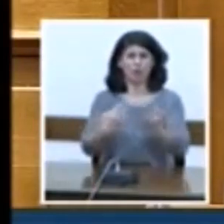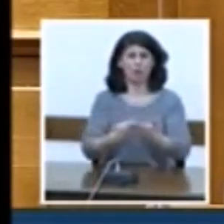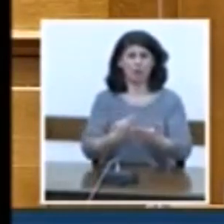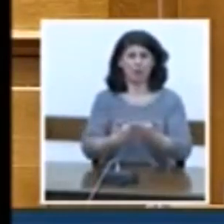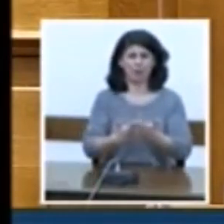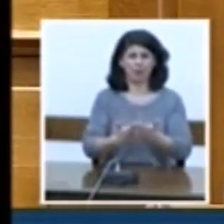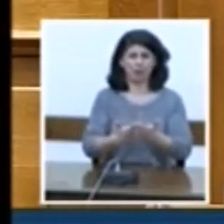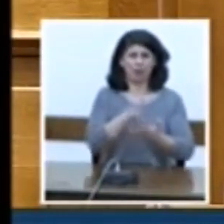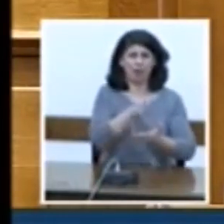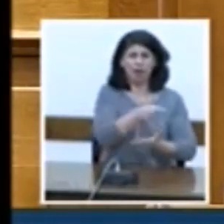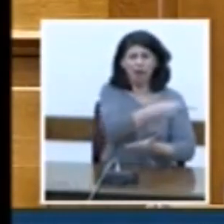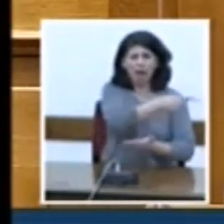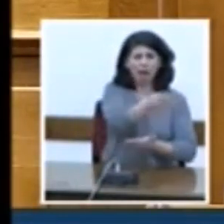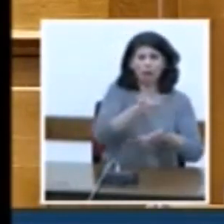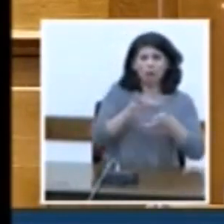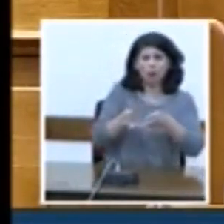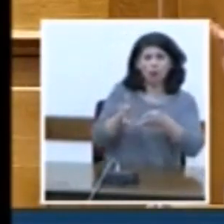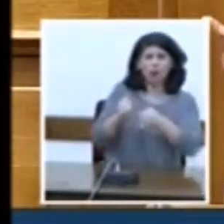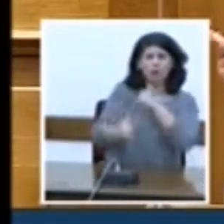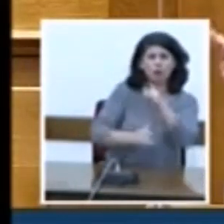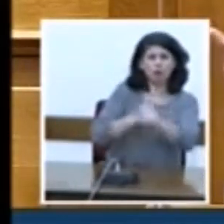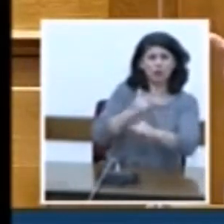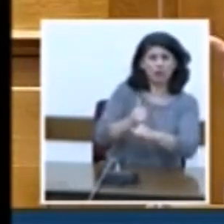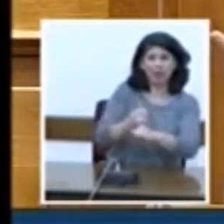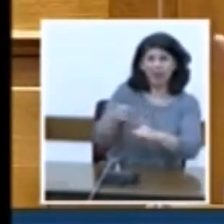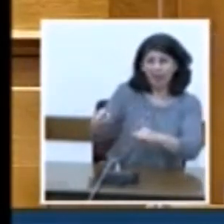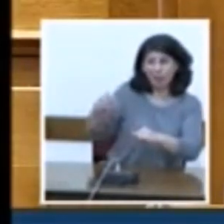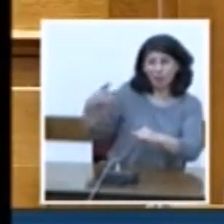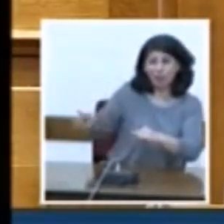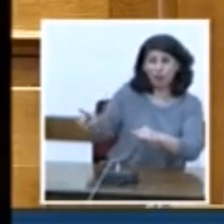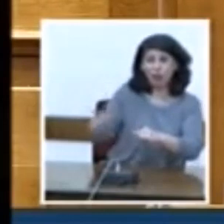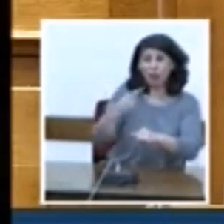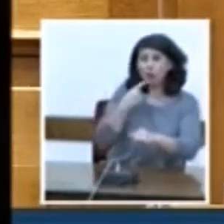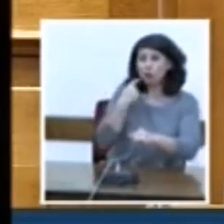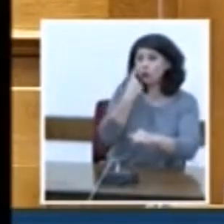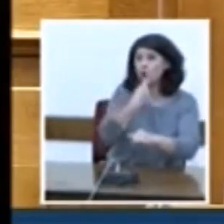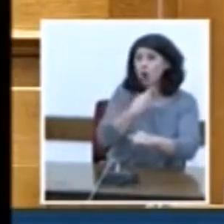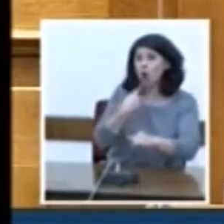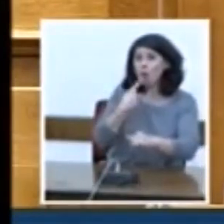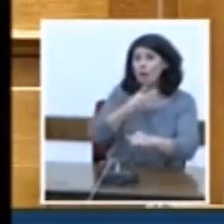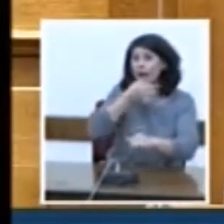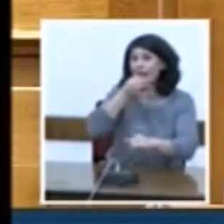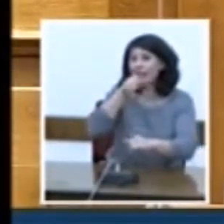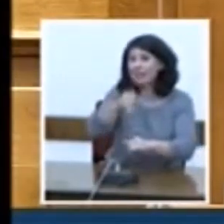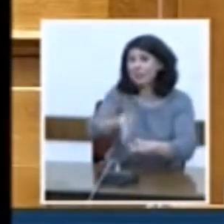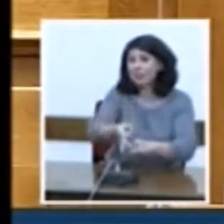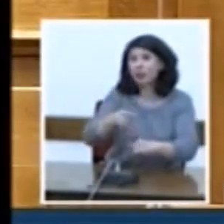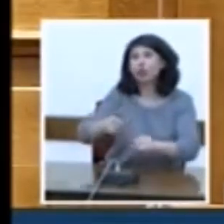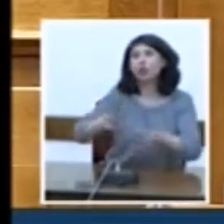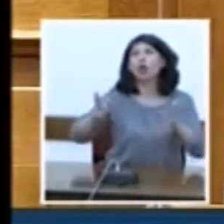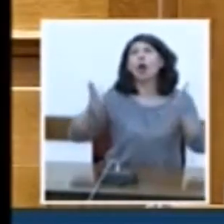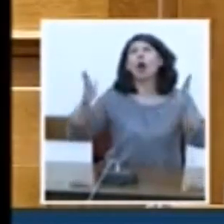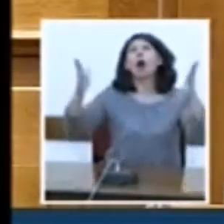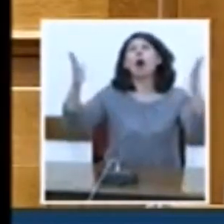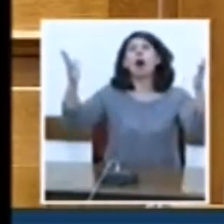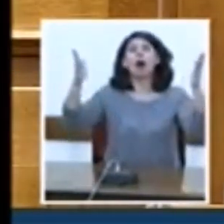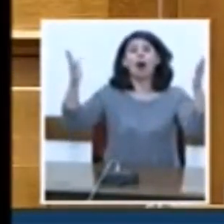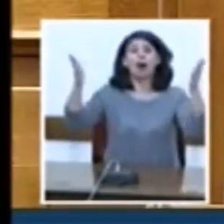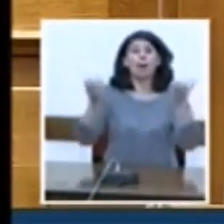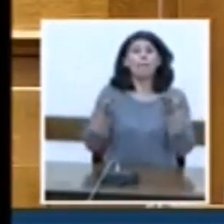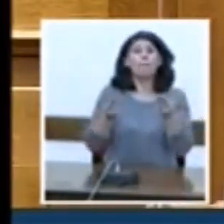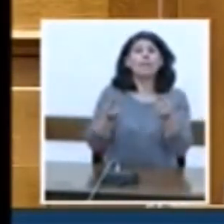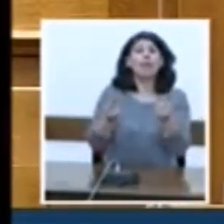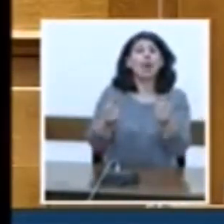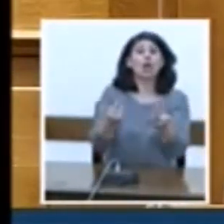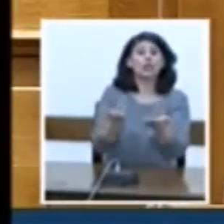διαδικτύου. Από το δικό σας στόμα, κύριε Μητσοτάκη, που τώρα δοξολογεί την ποιότητα των επιχειρημάτων,